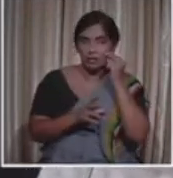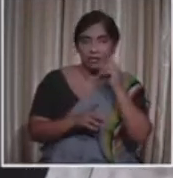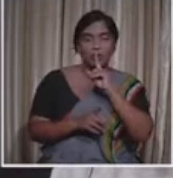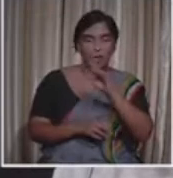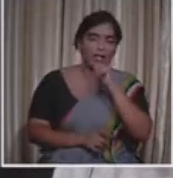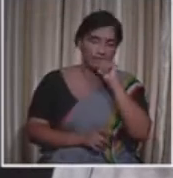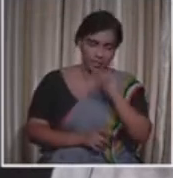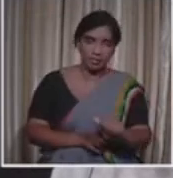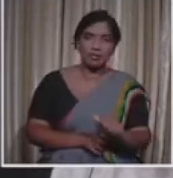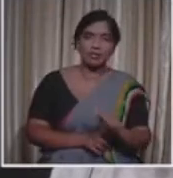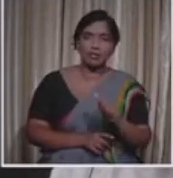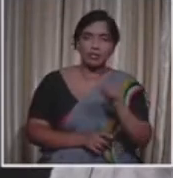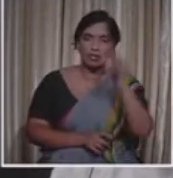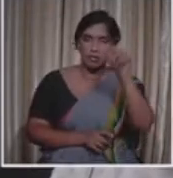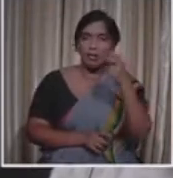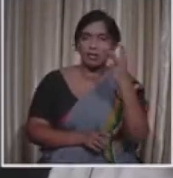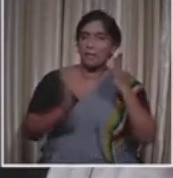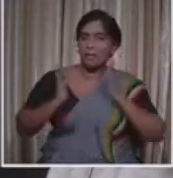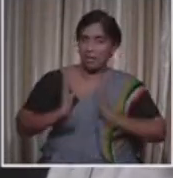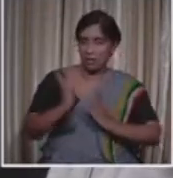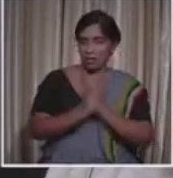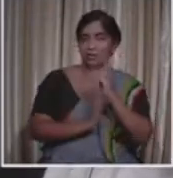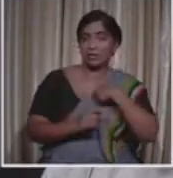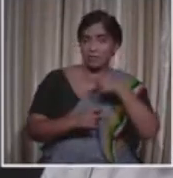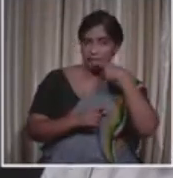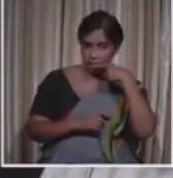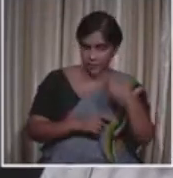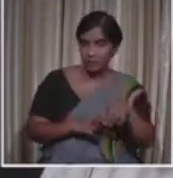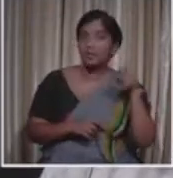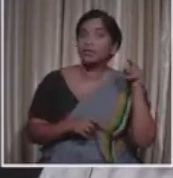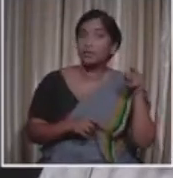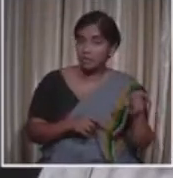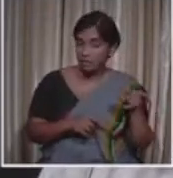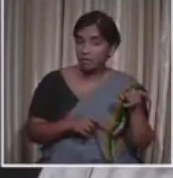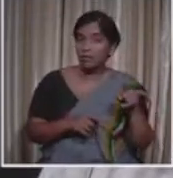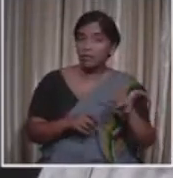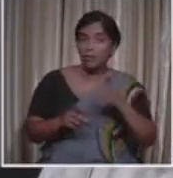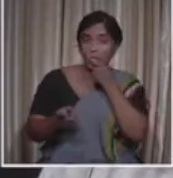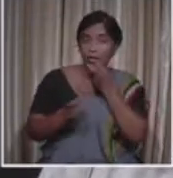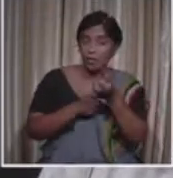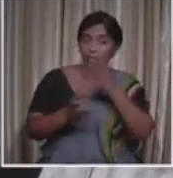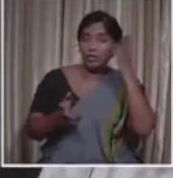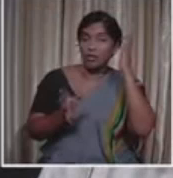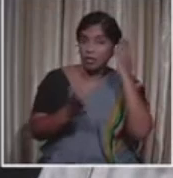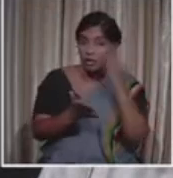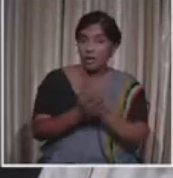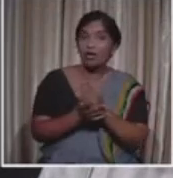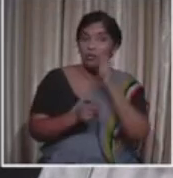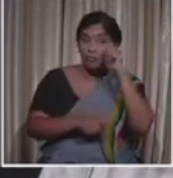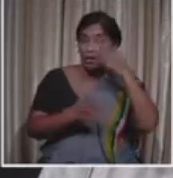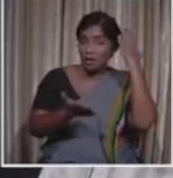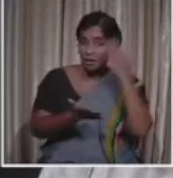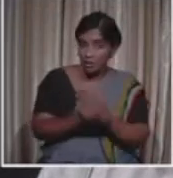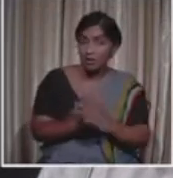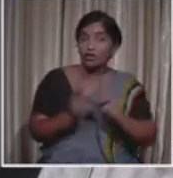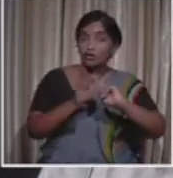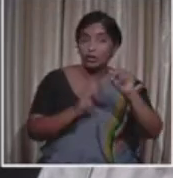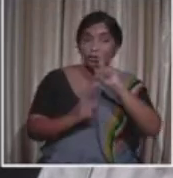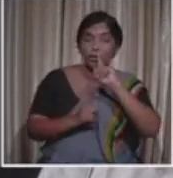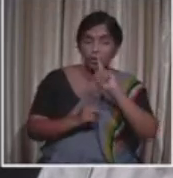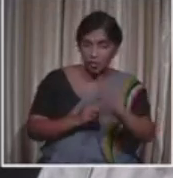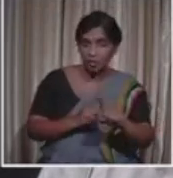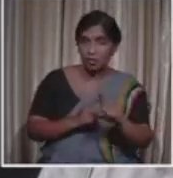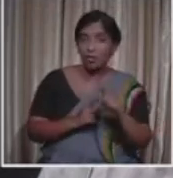ඇත්ත දෙන්නේ කත එතුමා මානව හිමිකම් කොමිෂනේ සාක්ෂි දුන්නා මේ ප්‍රහාරය නවත්තන්න ගියපු මුග්ද පිරිස නවත්තන්න එපායි කියලා නියෝග